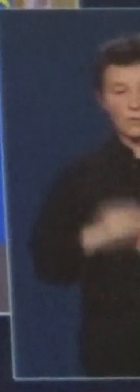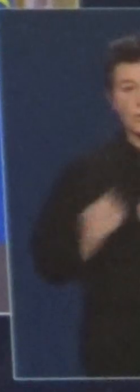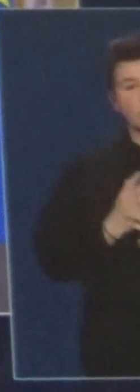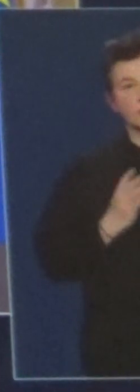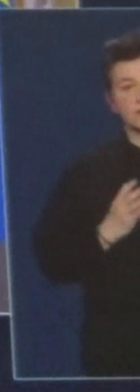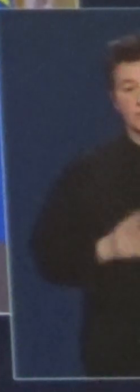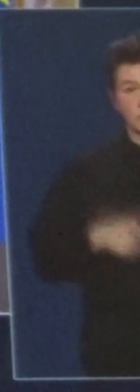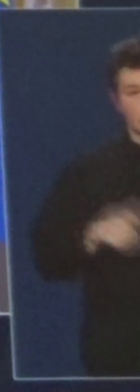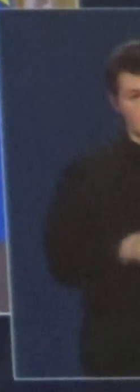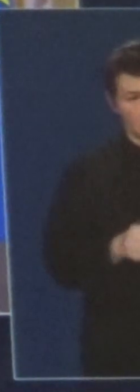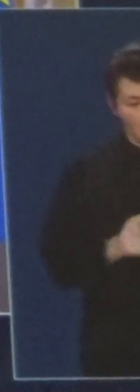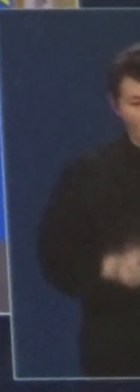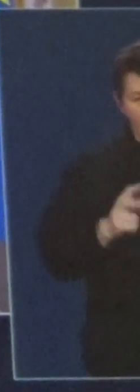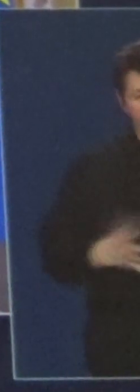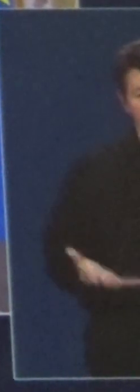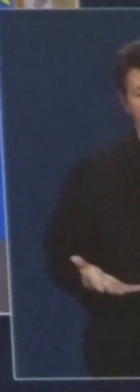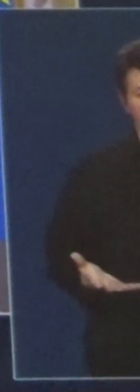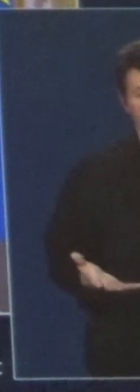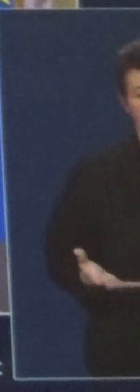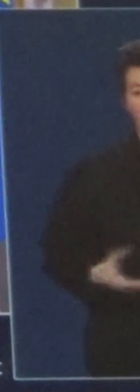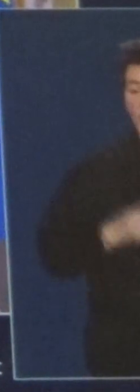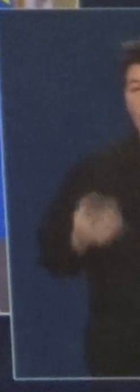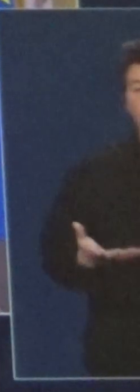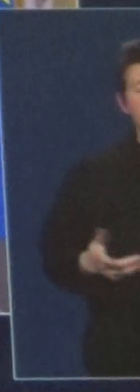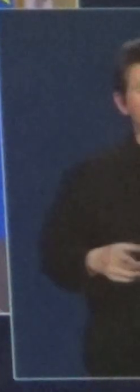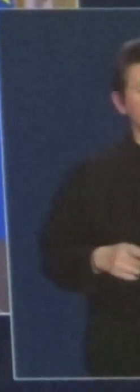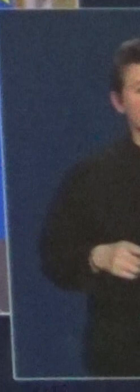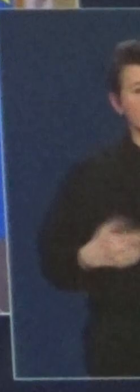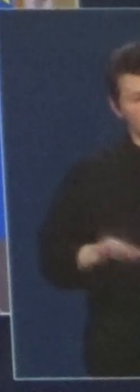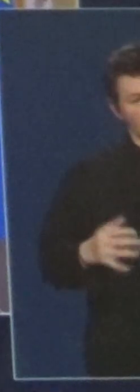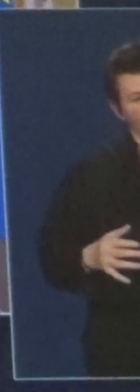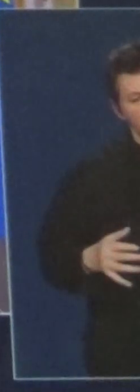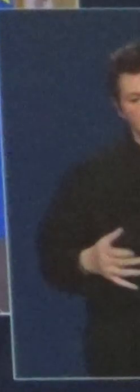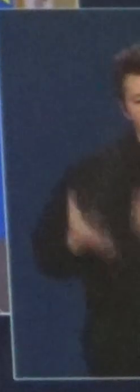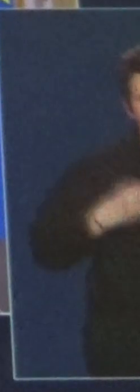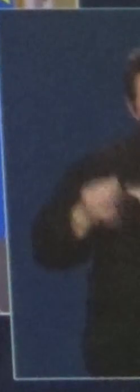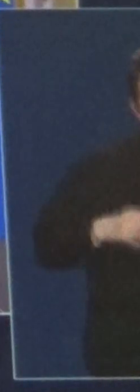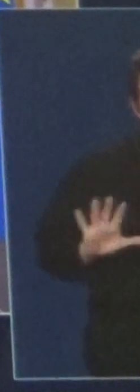Tu nous contentes du haut de ta pyramide citadelle.